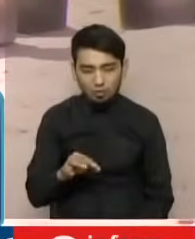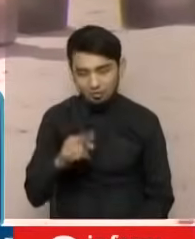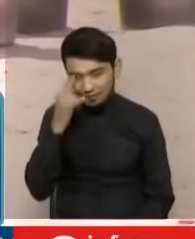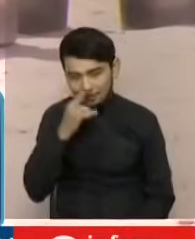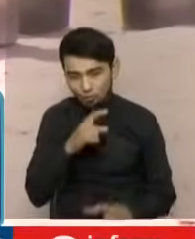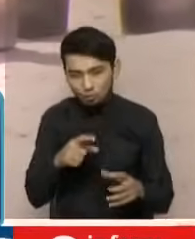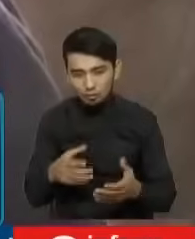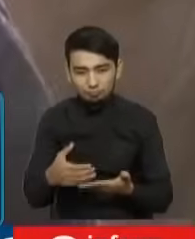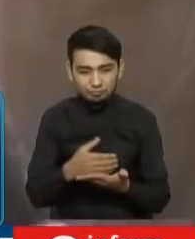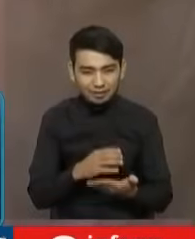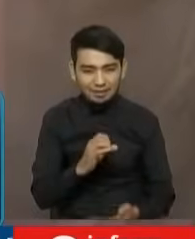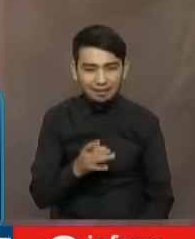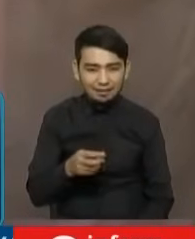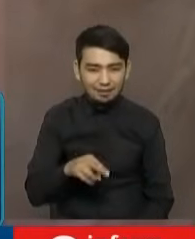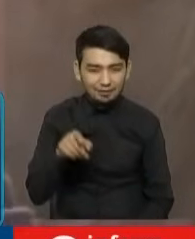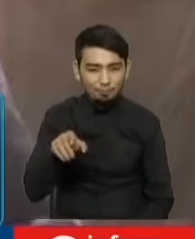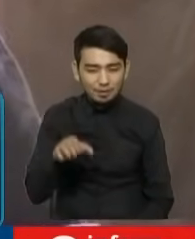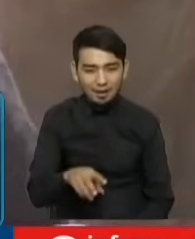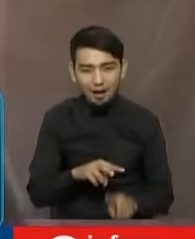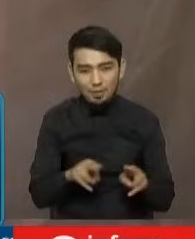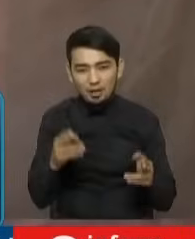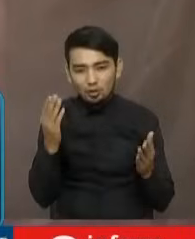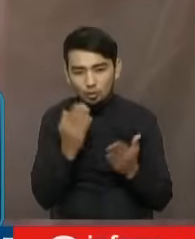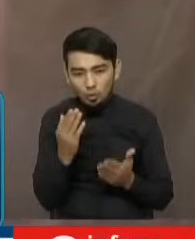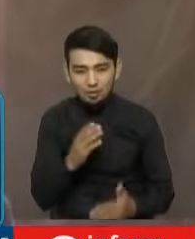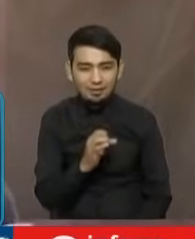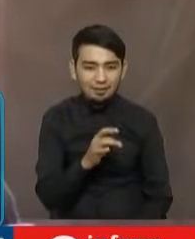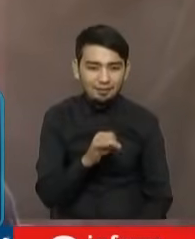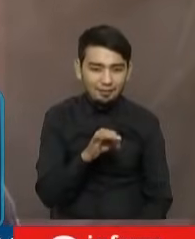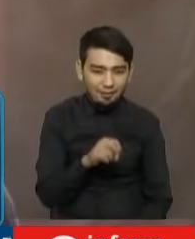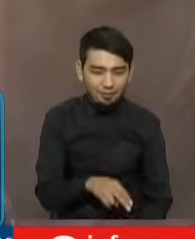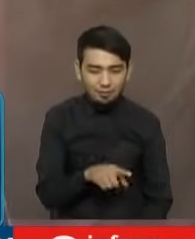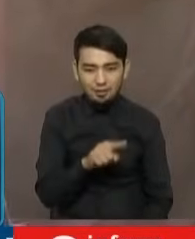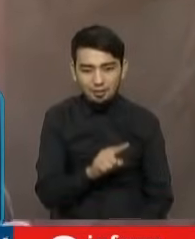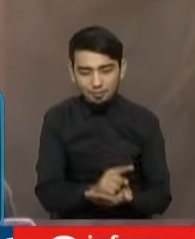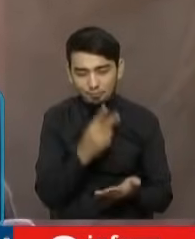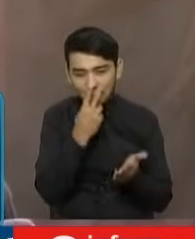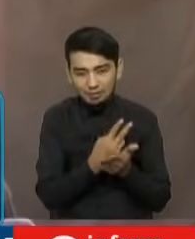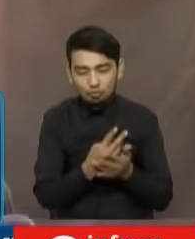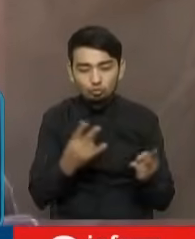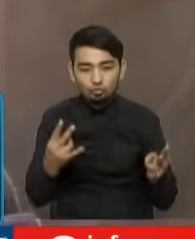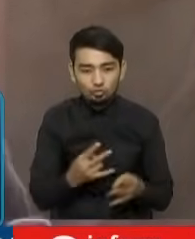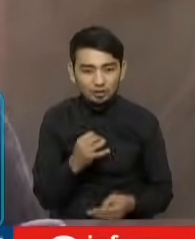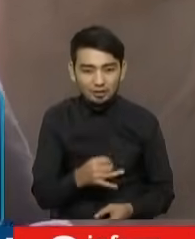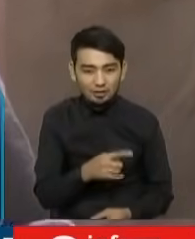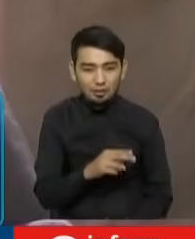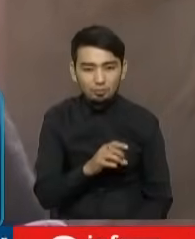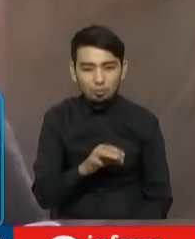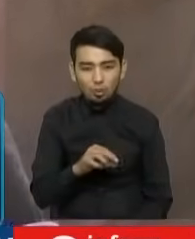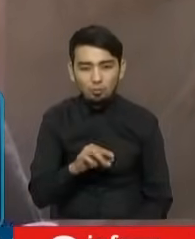из Сирии. Я считаю, что такие фильмы и сериалы, они необходимы. Это